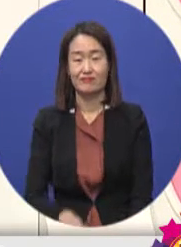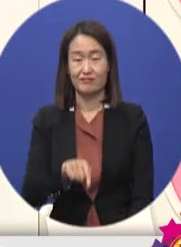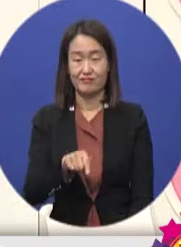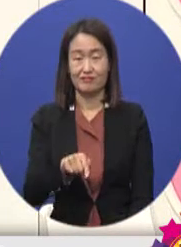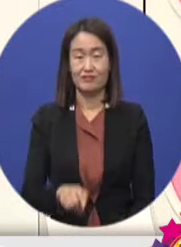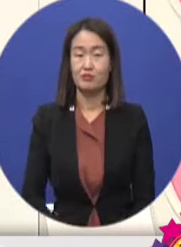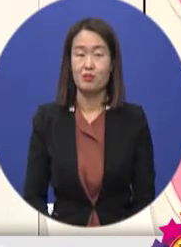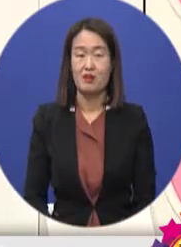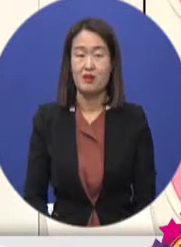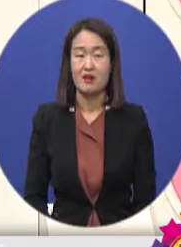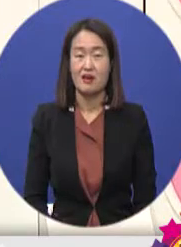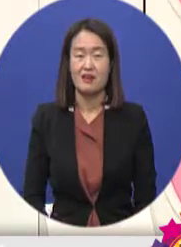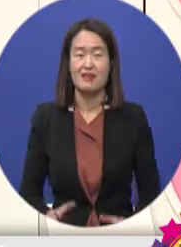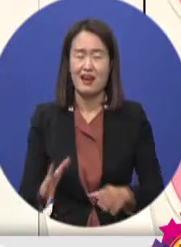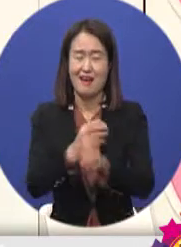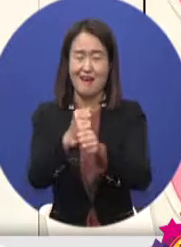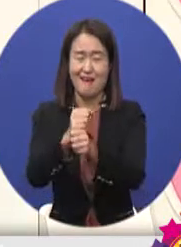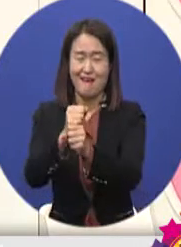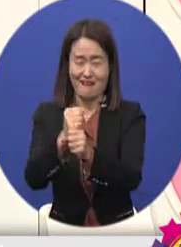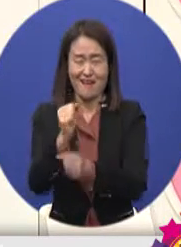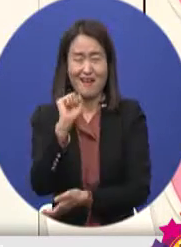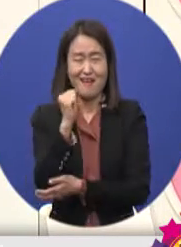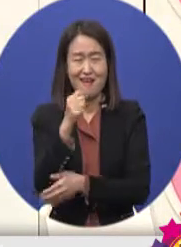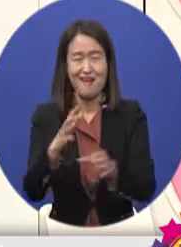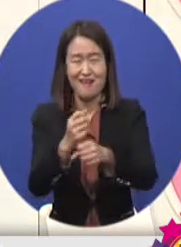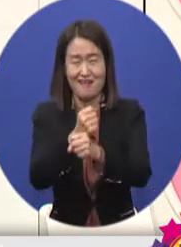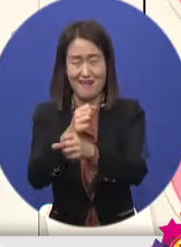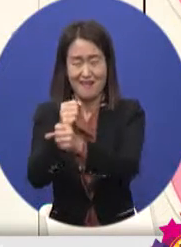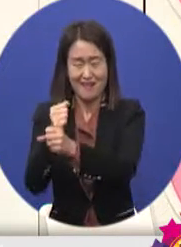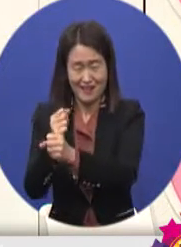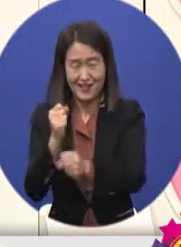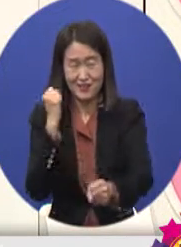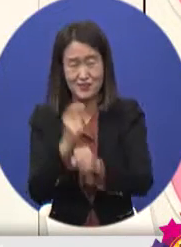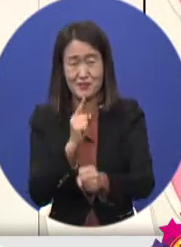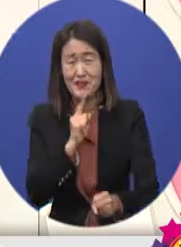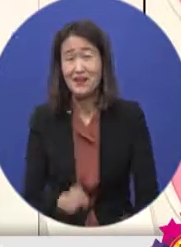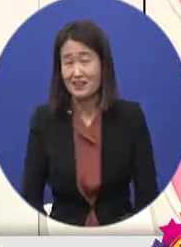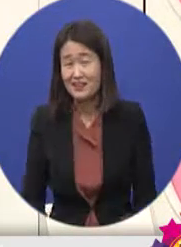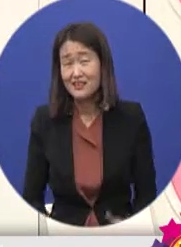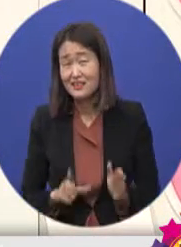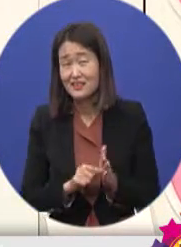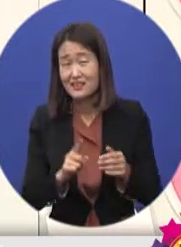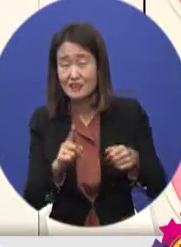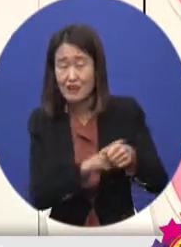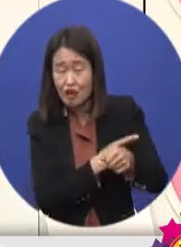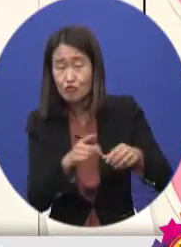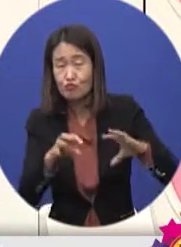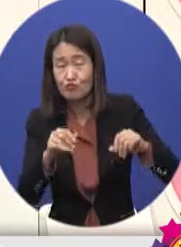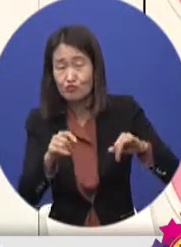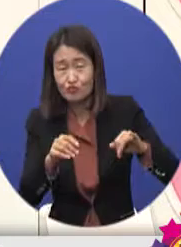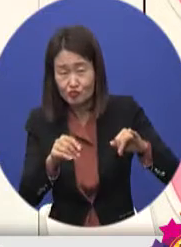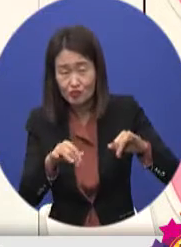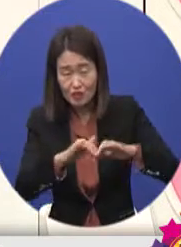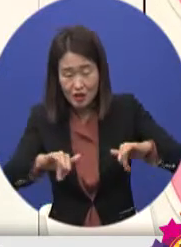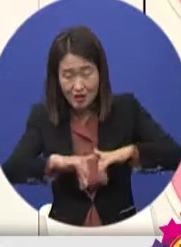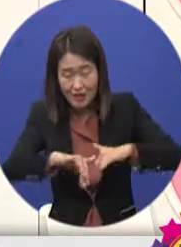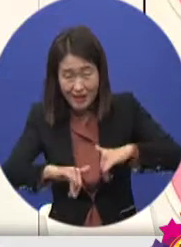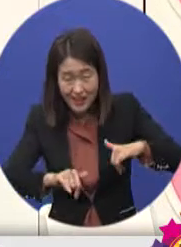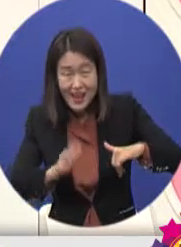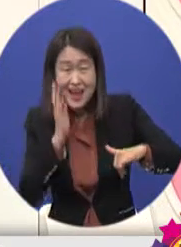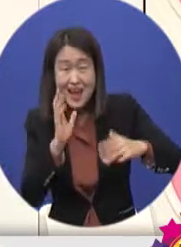그 집단으로다가 다 엮어가지고. 맞아요, 맞아요. 네. 네. 네. 그 자연 그 땅에다 묻은 그 김치